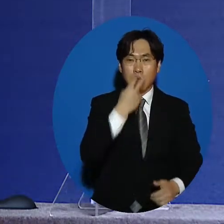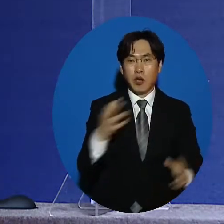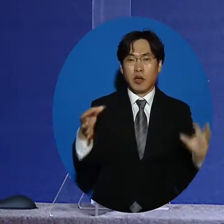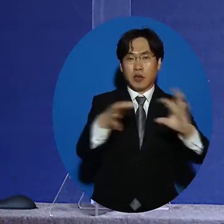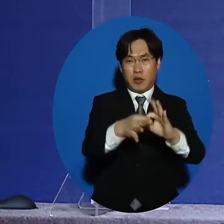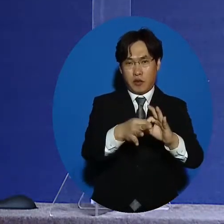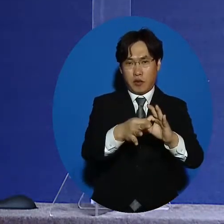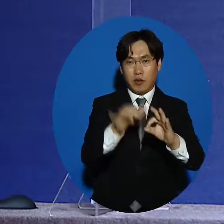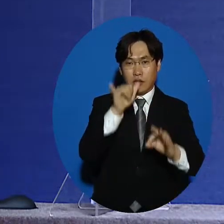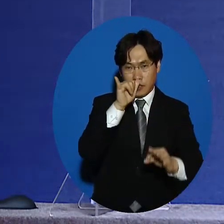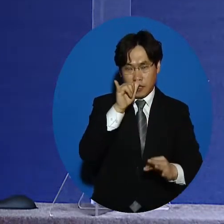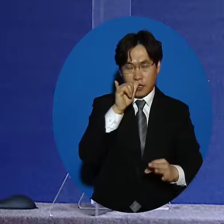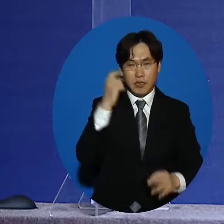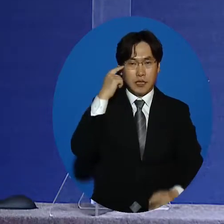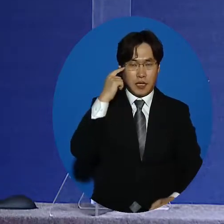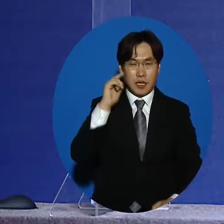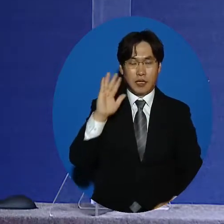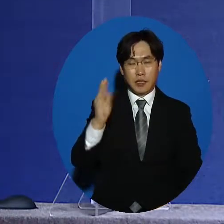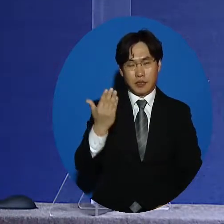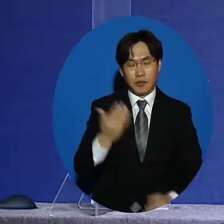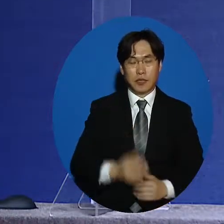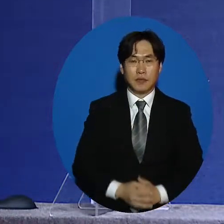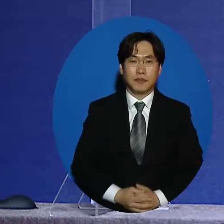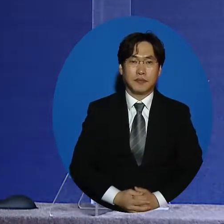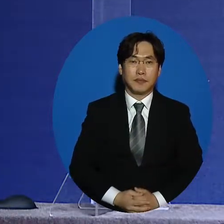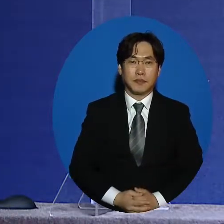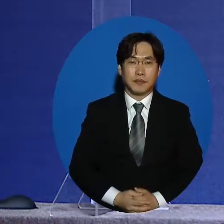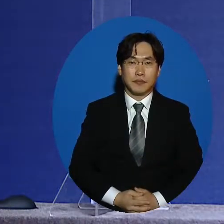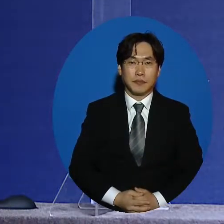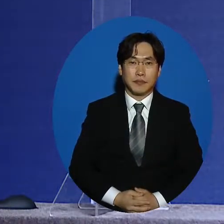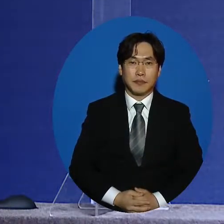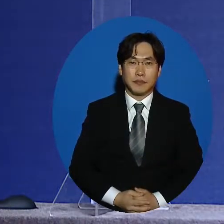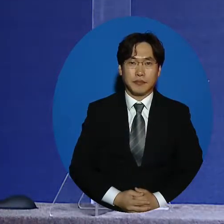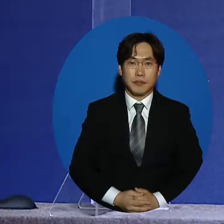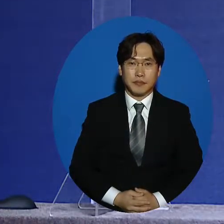생명이구나 이런 생각을 다시 한번 하게 됐습니다.